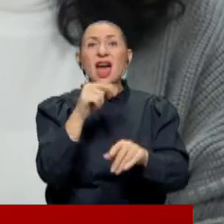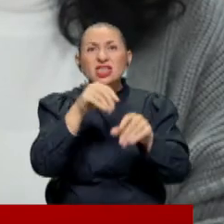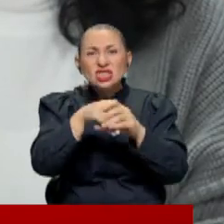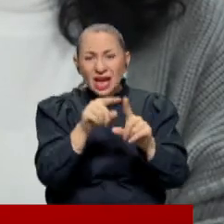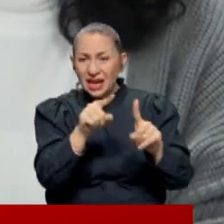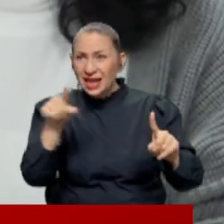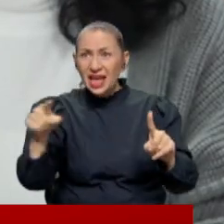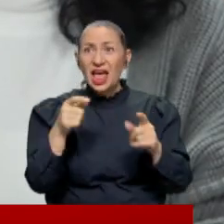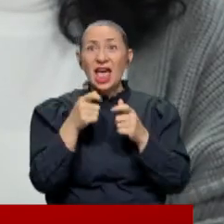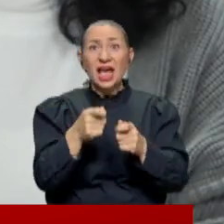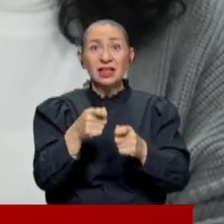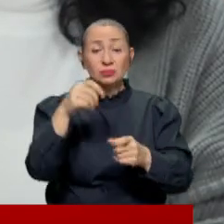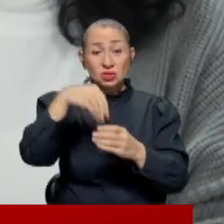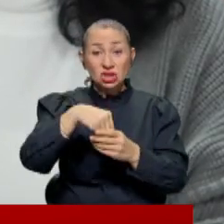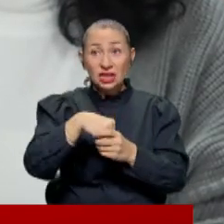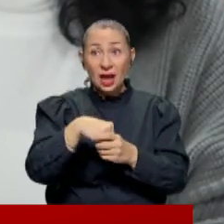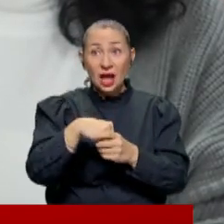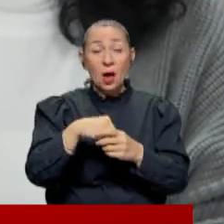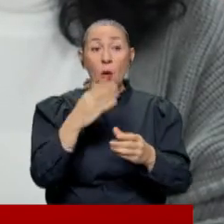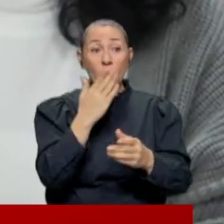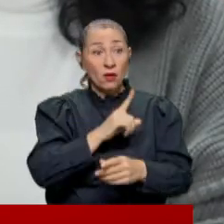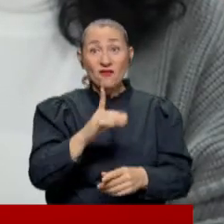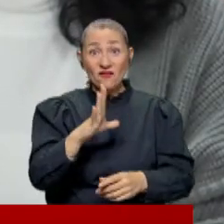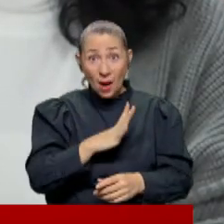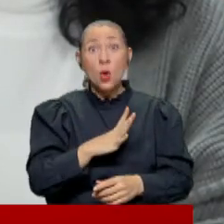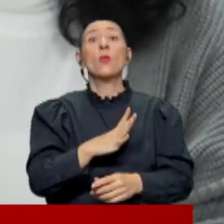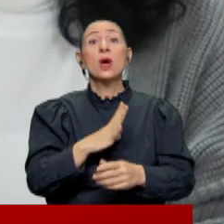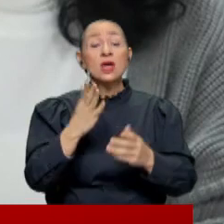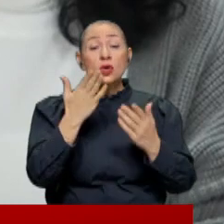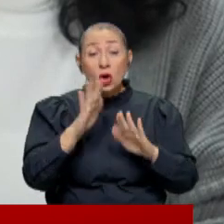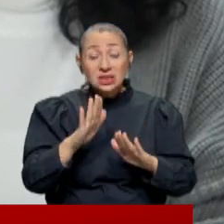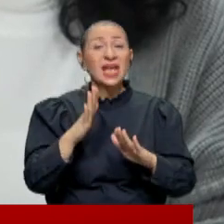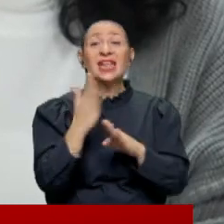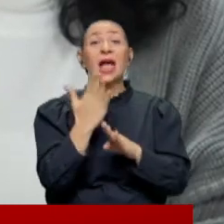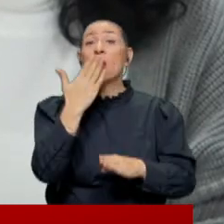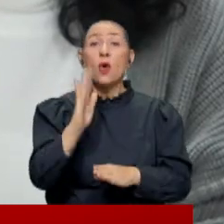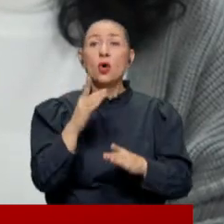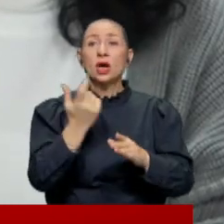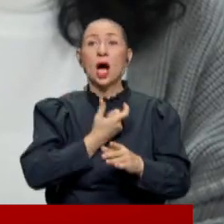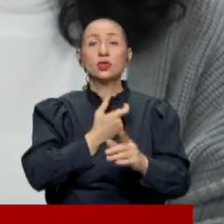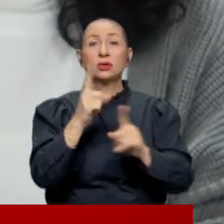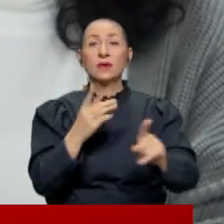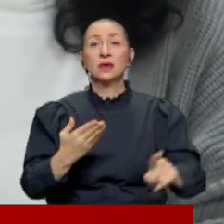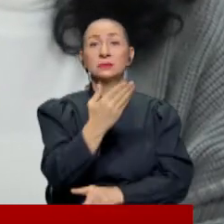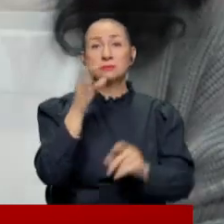içerisinde eğitim kurumu içinde mi değilse neden olmadığına dair de hukuki süreci